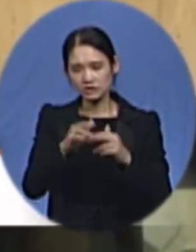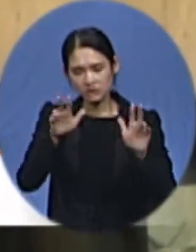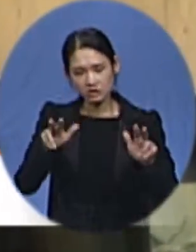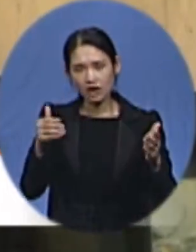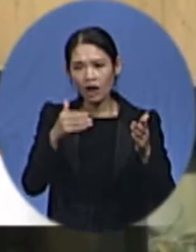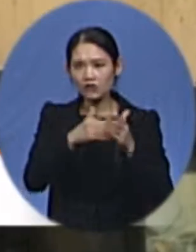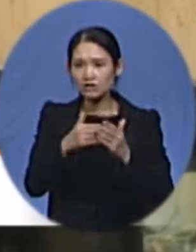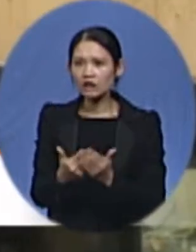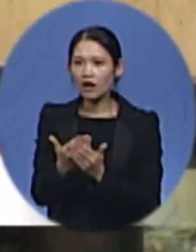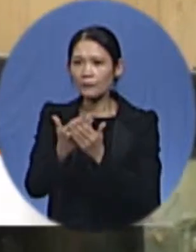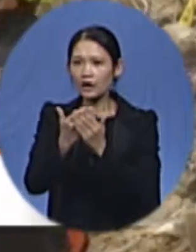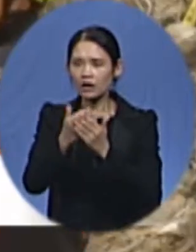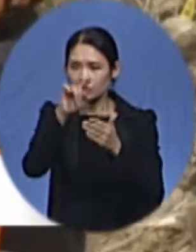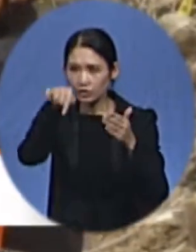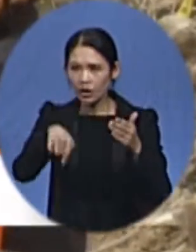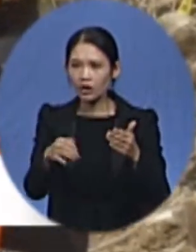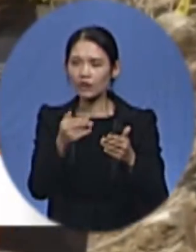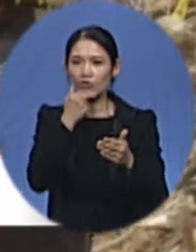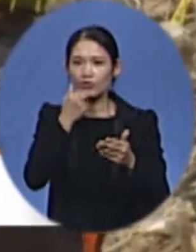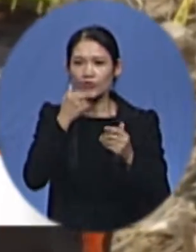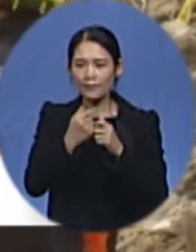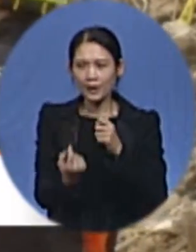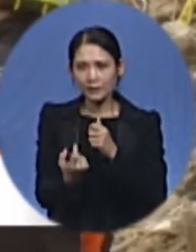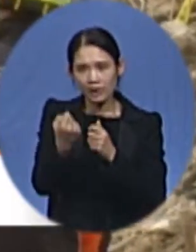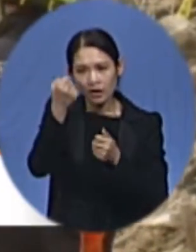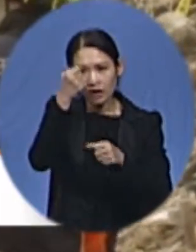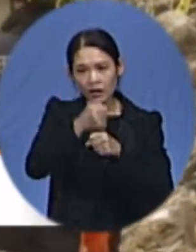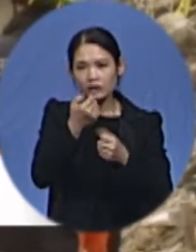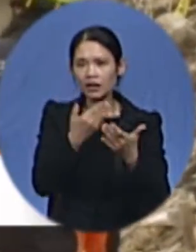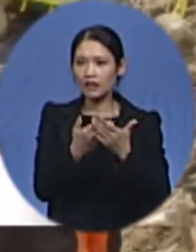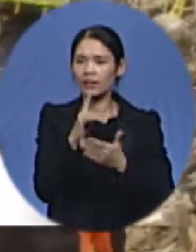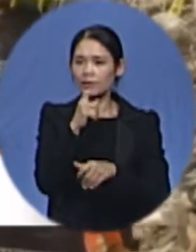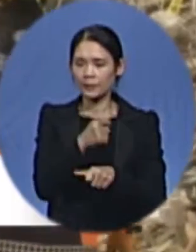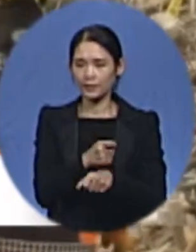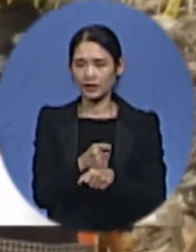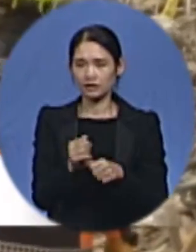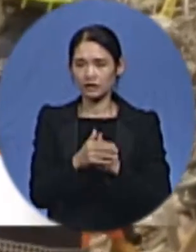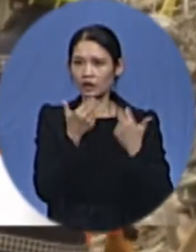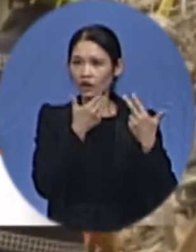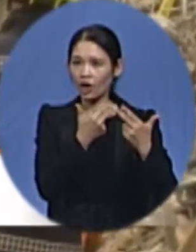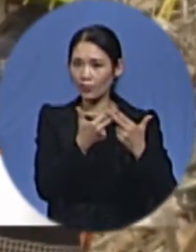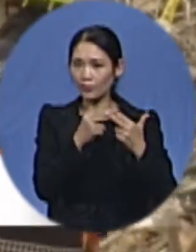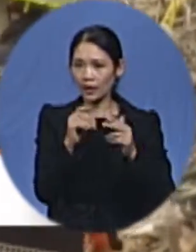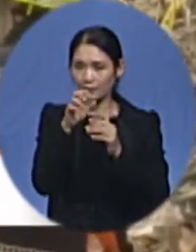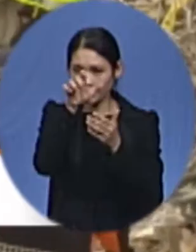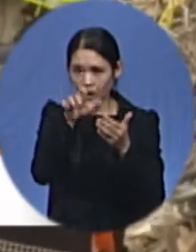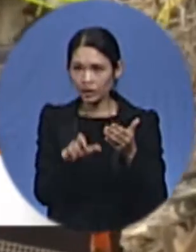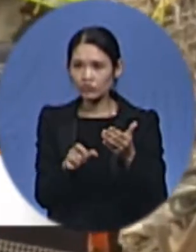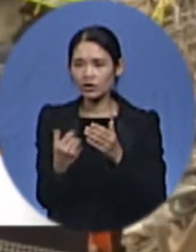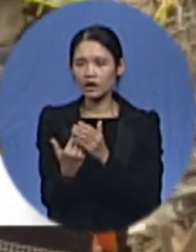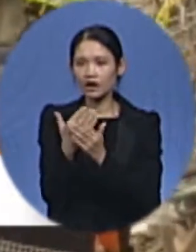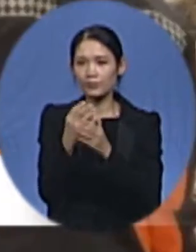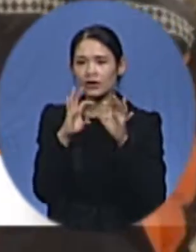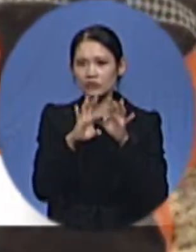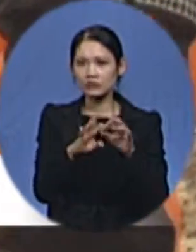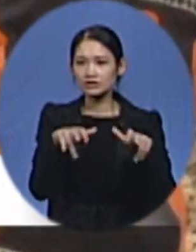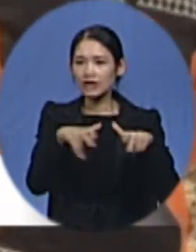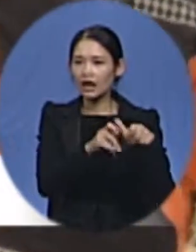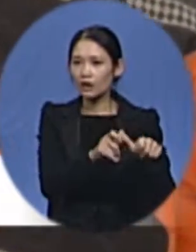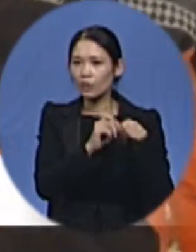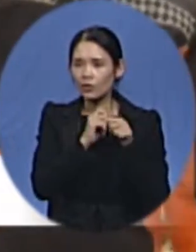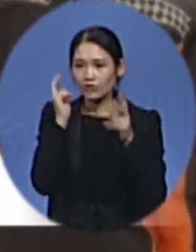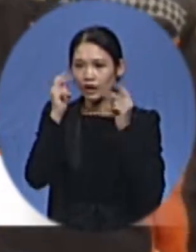개발된 매뉴얼이 없다며 조속한 매뉴얼 개발을 촉구했습니다. 또한 협회는 매뉴얼을 개발해 장애인을 고용한